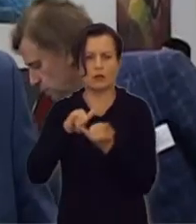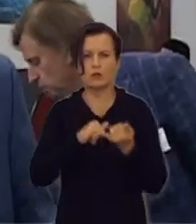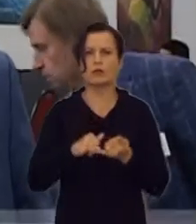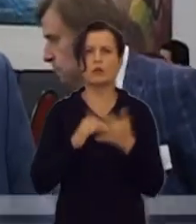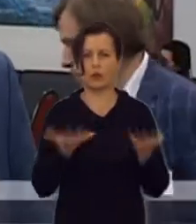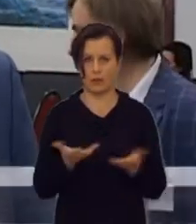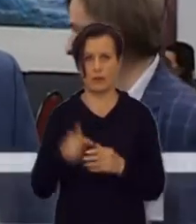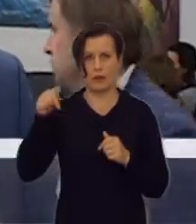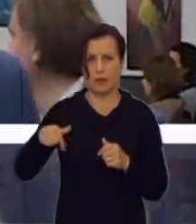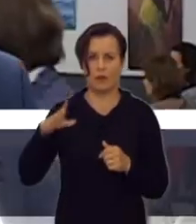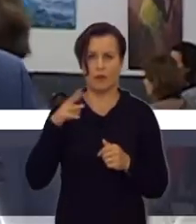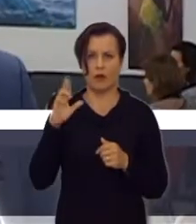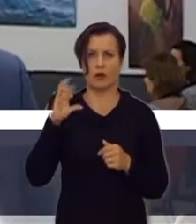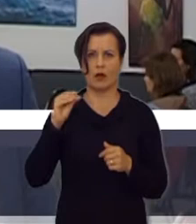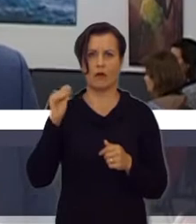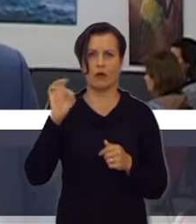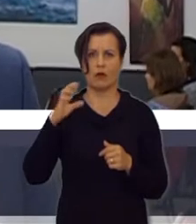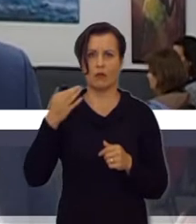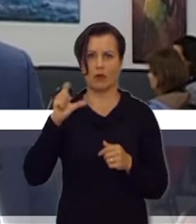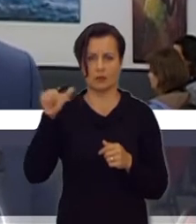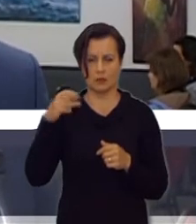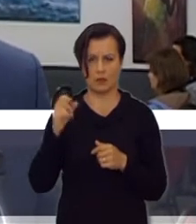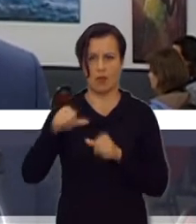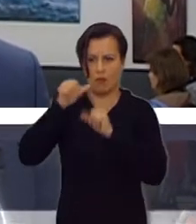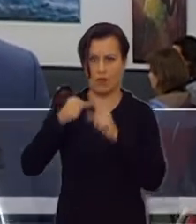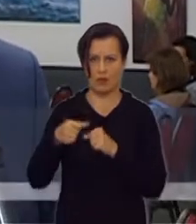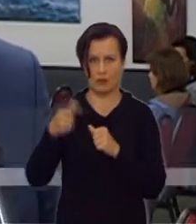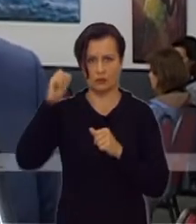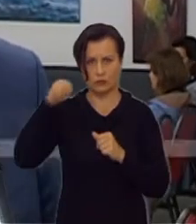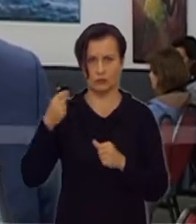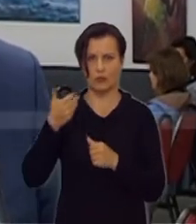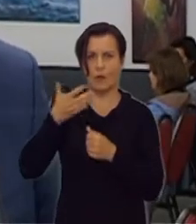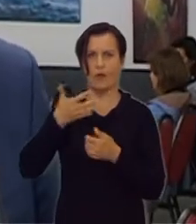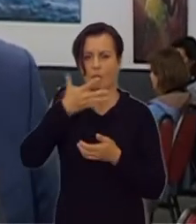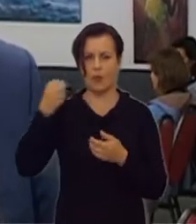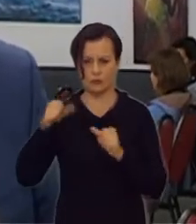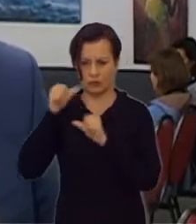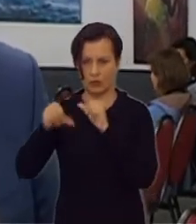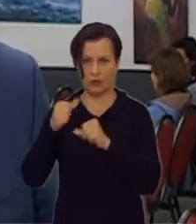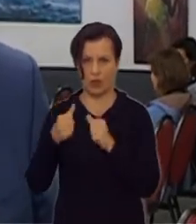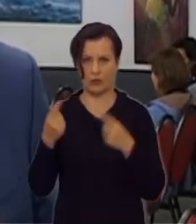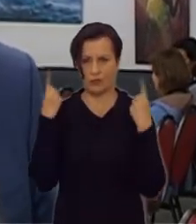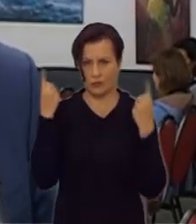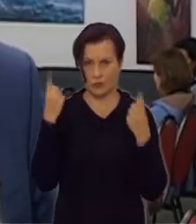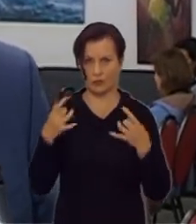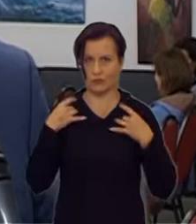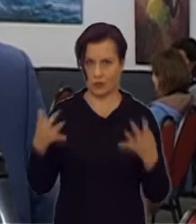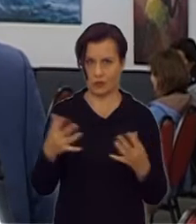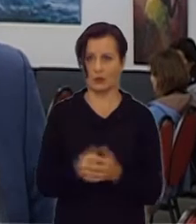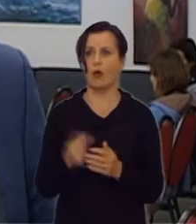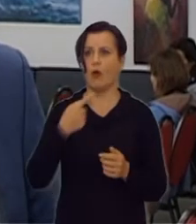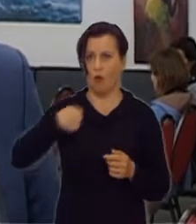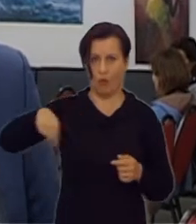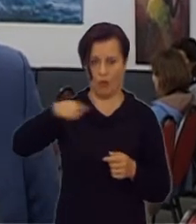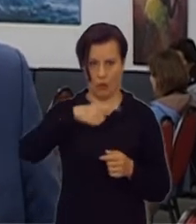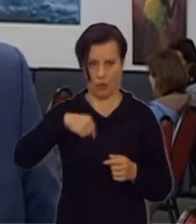žinome, kad 500 metų jubiliejų švenčiame, o mūsų projektas Užsienio Baltistikos centrų ir Lietuvos mokslo bei studijų